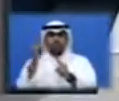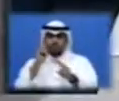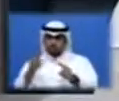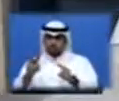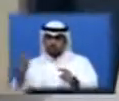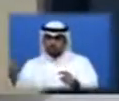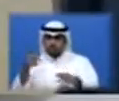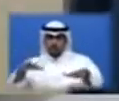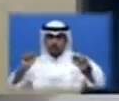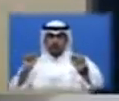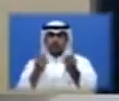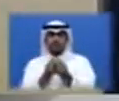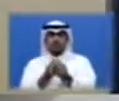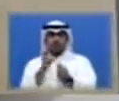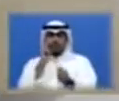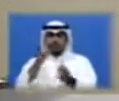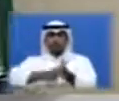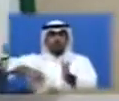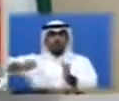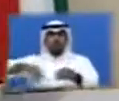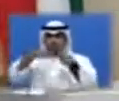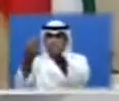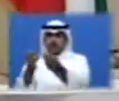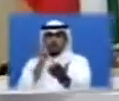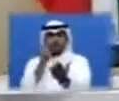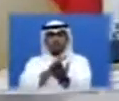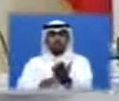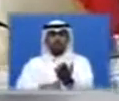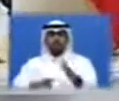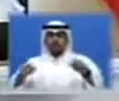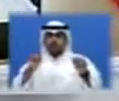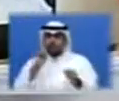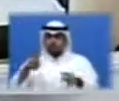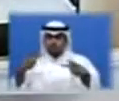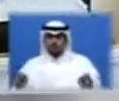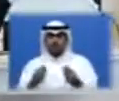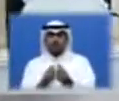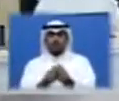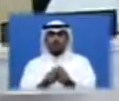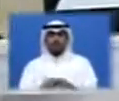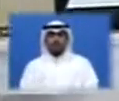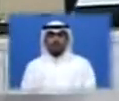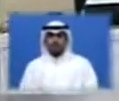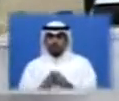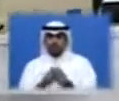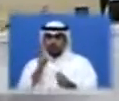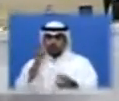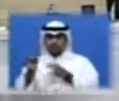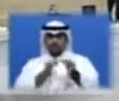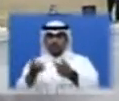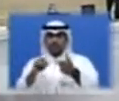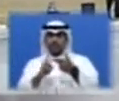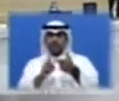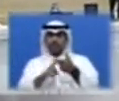الانتهاء منها وإحالتها إلى مجلس الأمة، ووردت في الخطتين الأولى والثانية، وكذلك